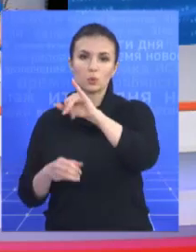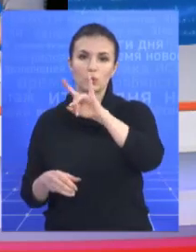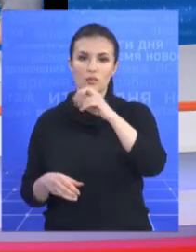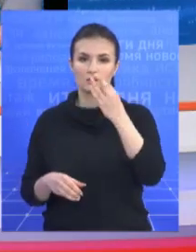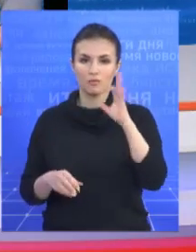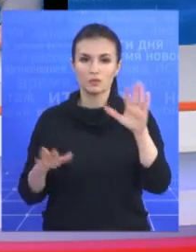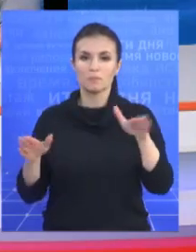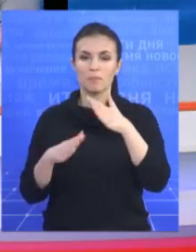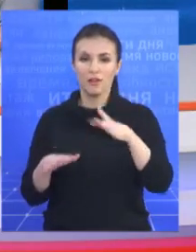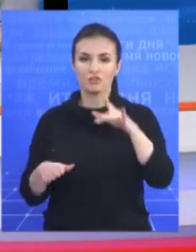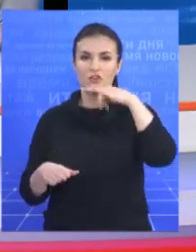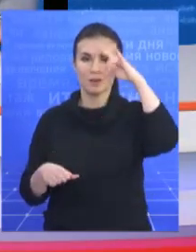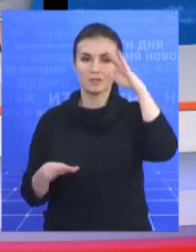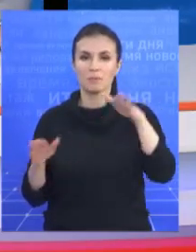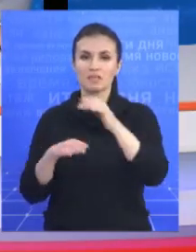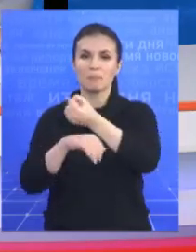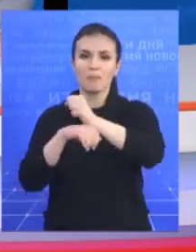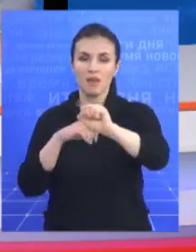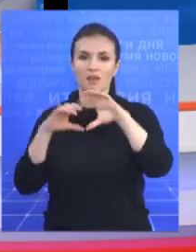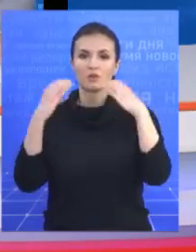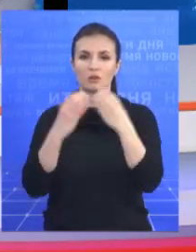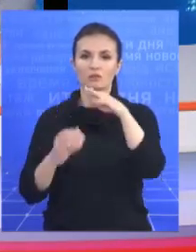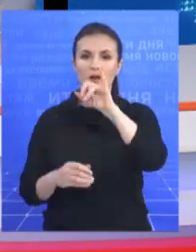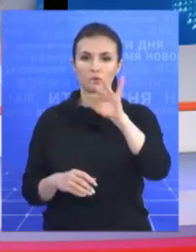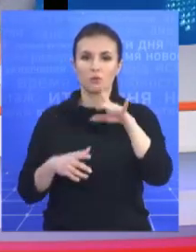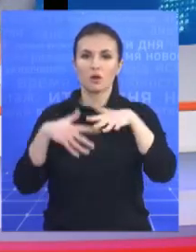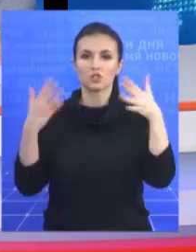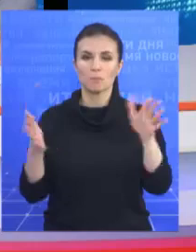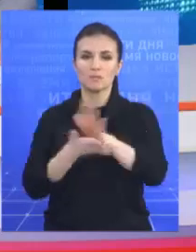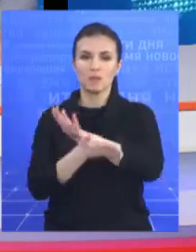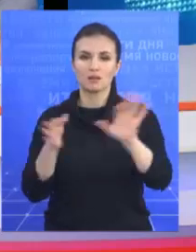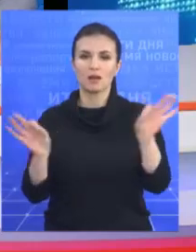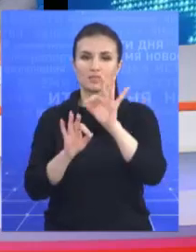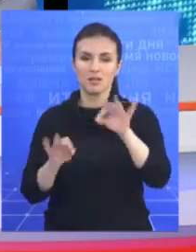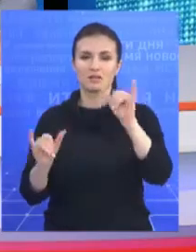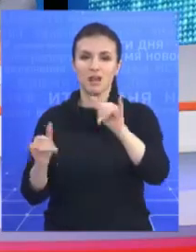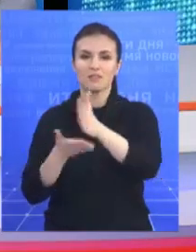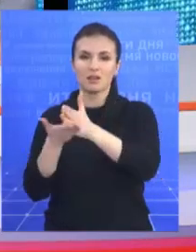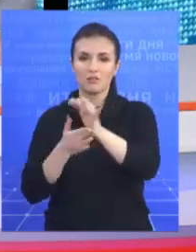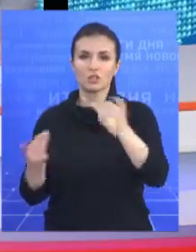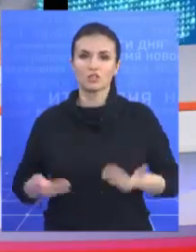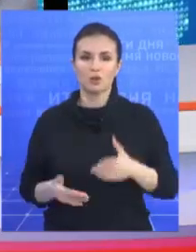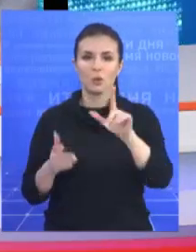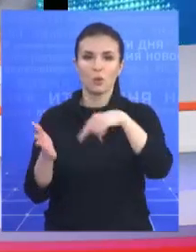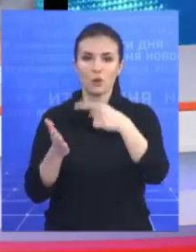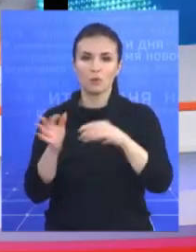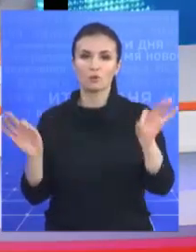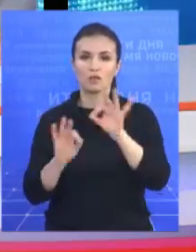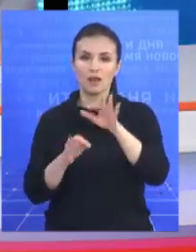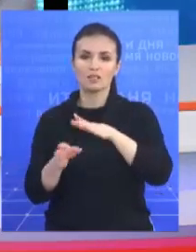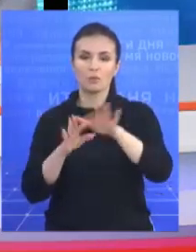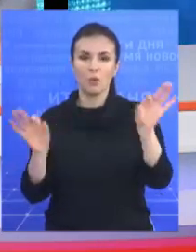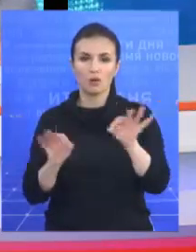Хор Турецкого спел челябинцам песни Победы. В Ледовой арене «Трактор» прошел большой бесплатный концерт для ветеранов и жителей города. Музыканты